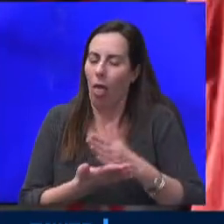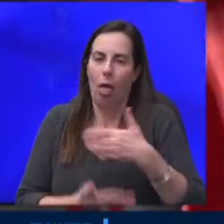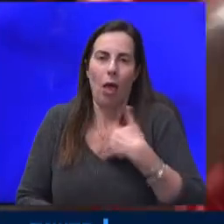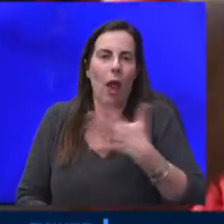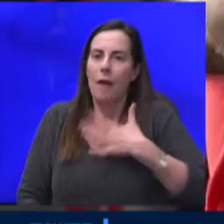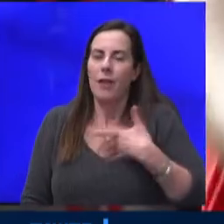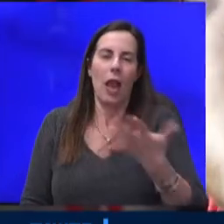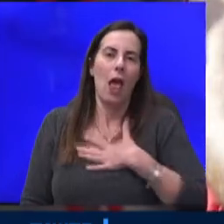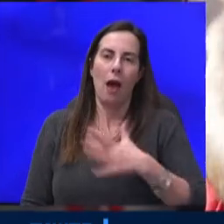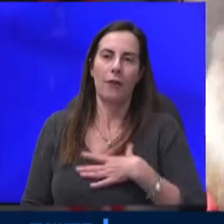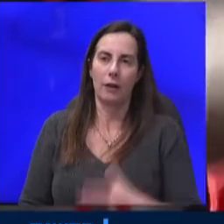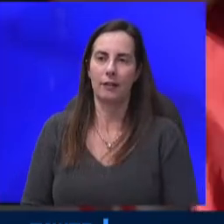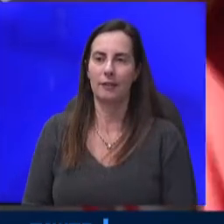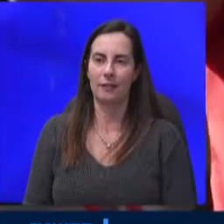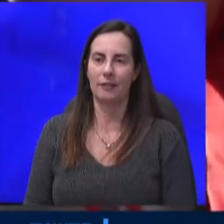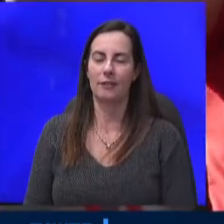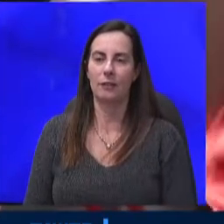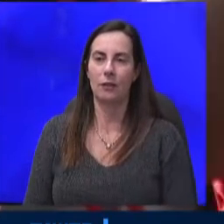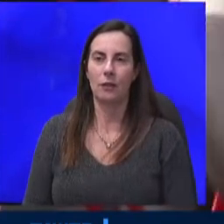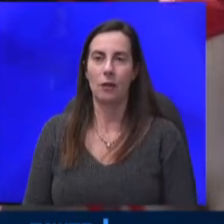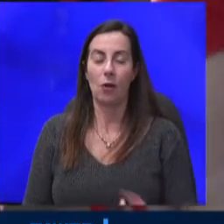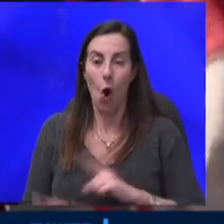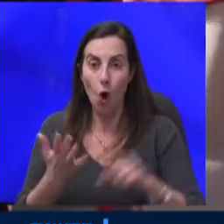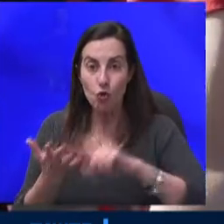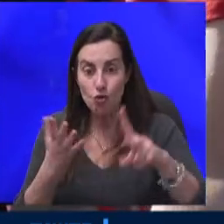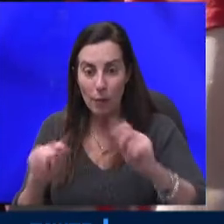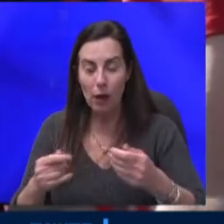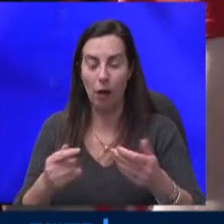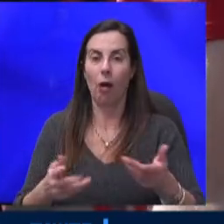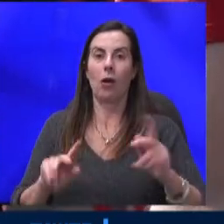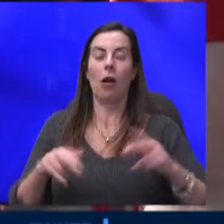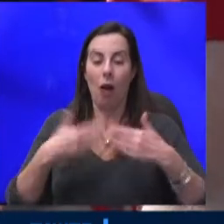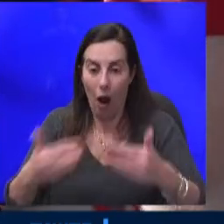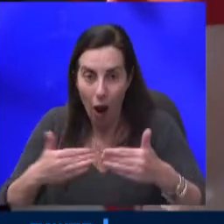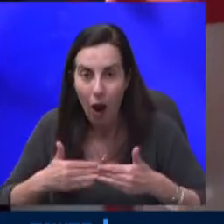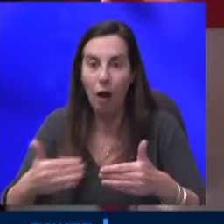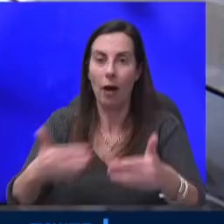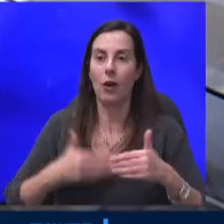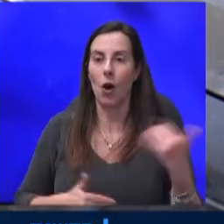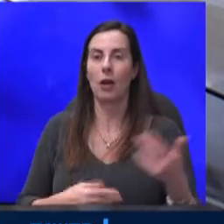לוקח אוויר סגר. פותח חודשיים, זורם אותך, לא יודע. איך אפשר?